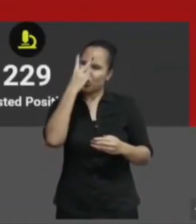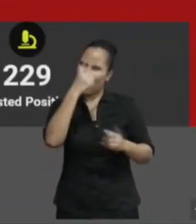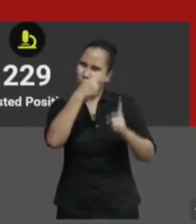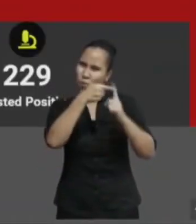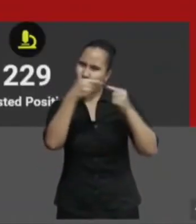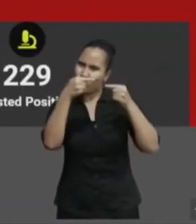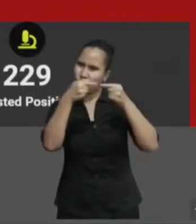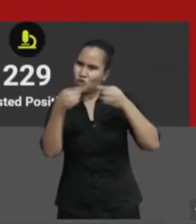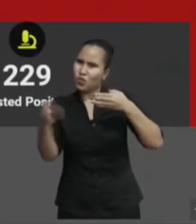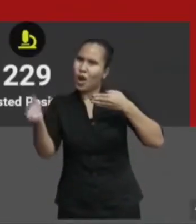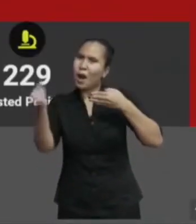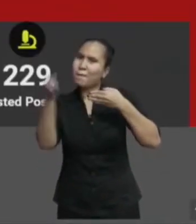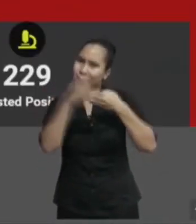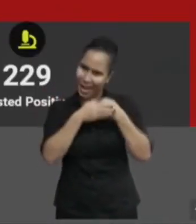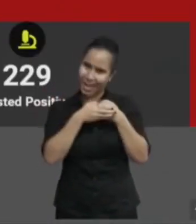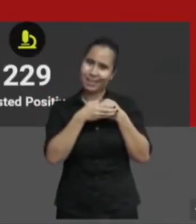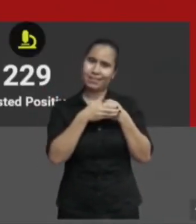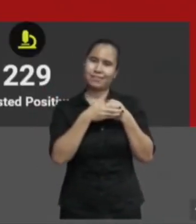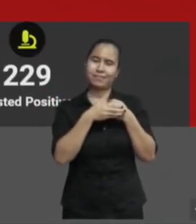Corona update